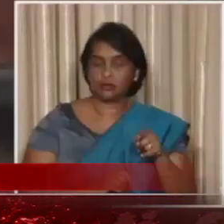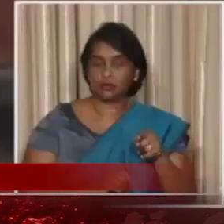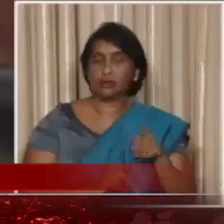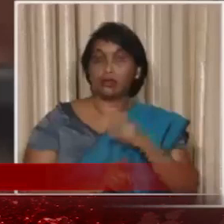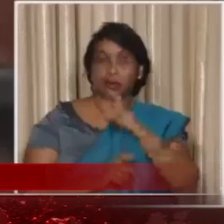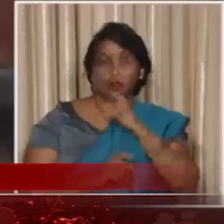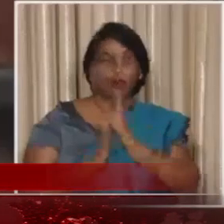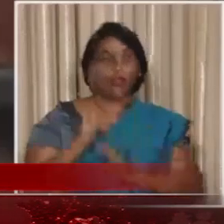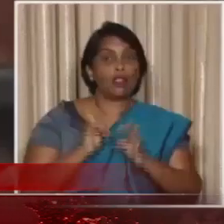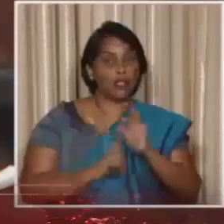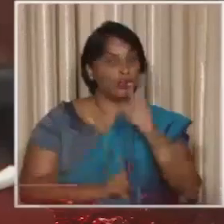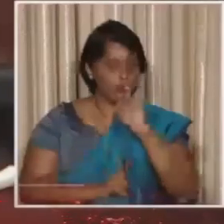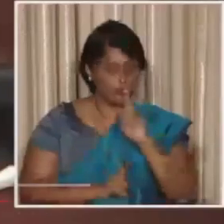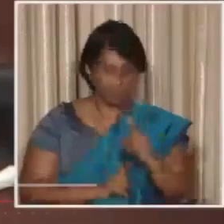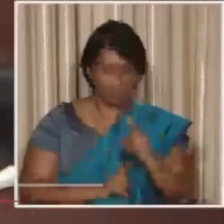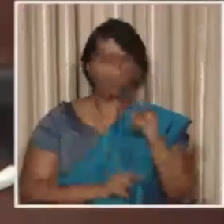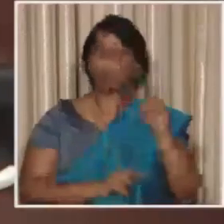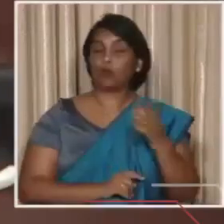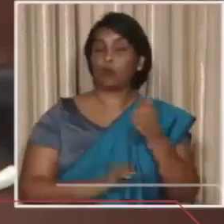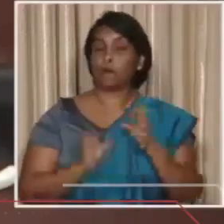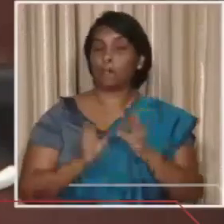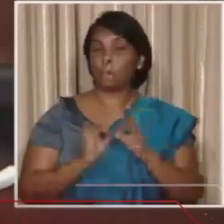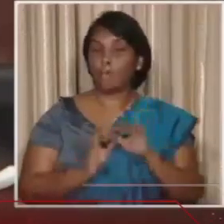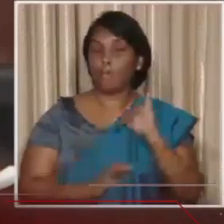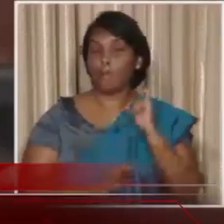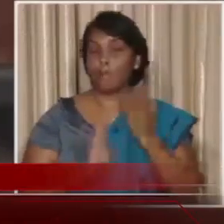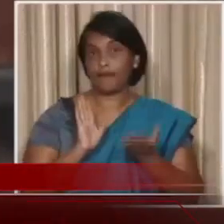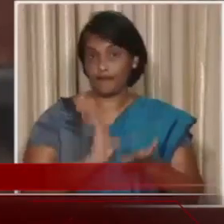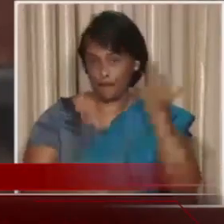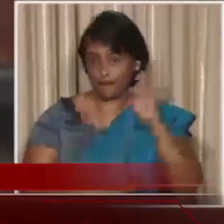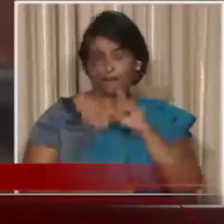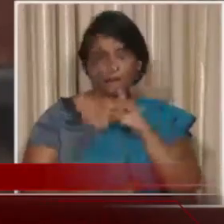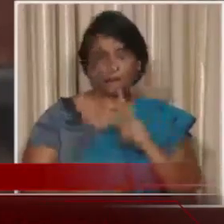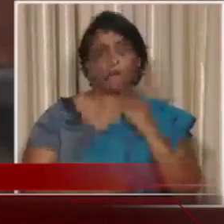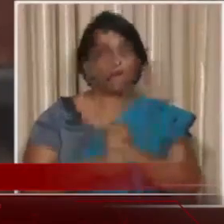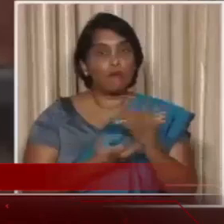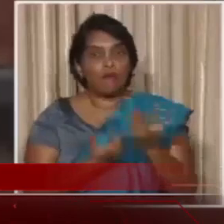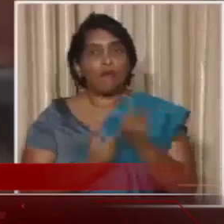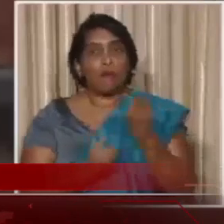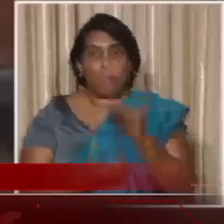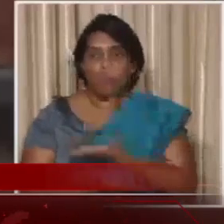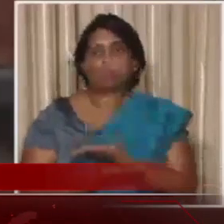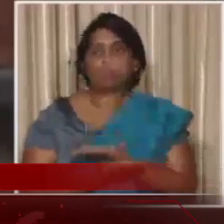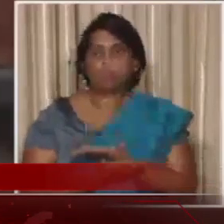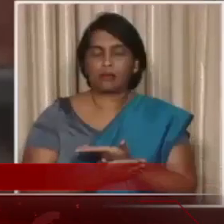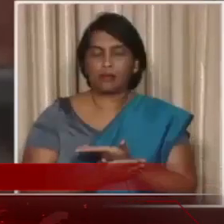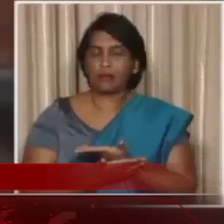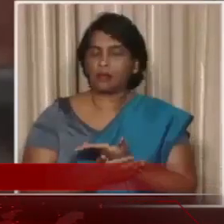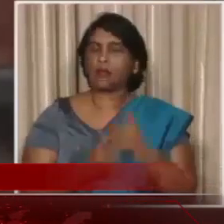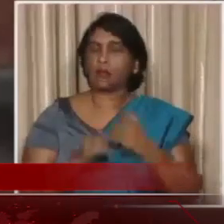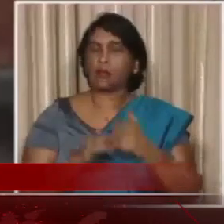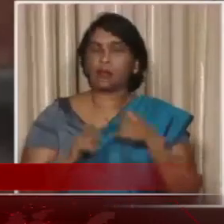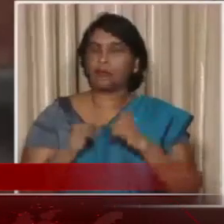අධිකරණ අමාත්‍යවරයා කිව්වා එය රුපියල් බිලියන 60කට වඩා වැඩි කිව්වා. භාණ්ඩාගාරයට එන්න තියෙන ධනය හෙජින්